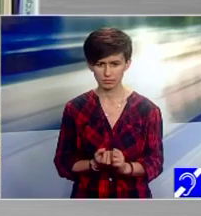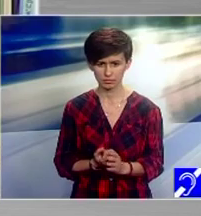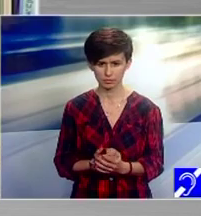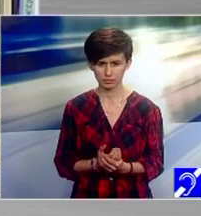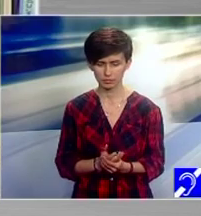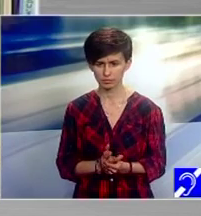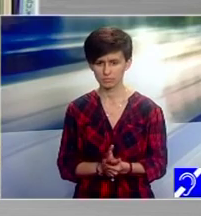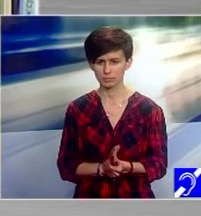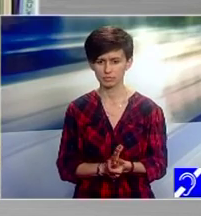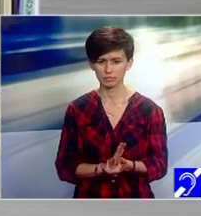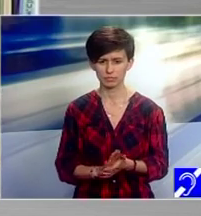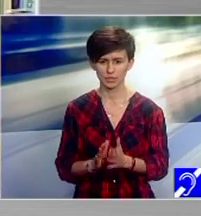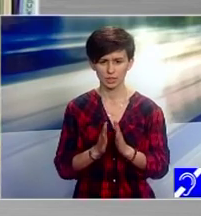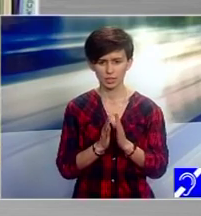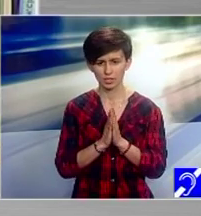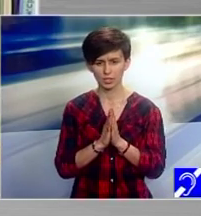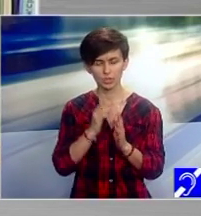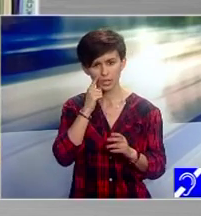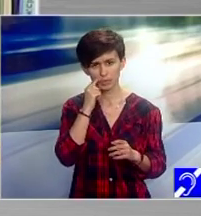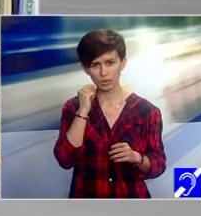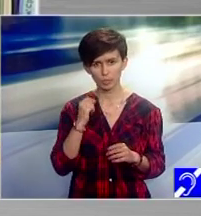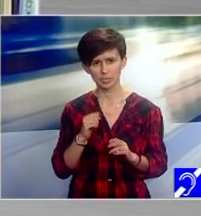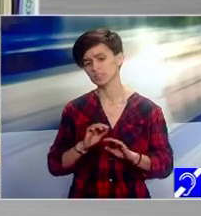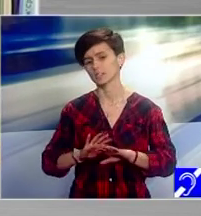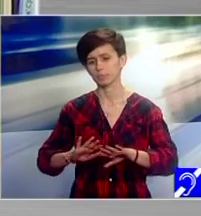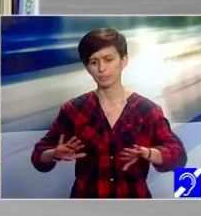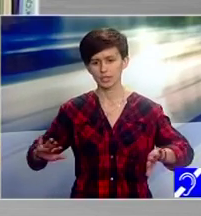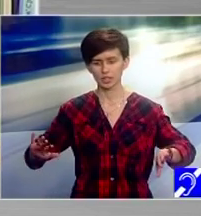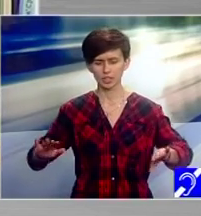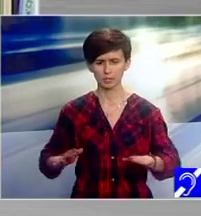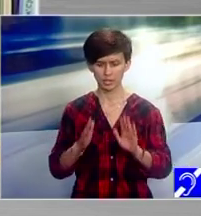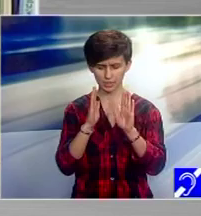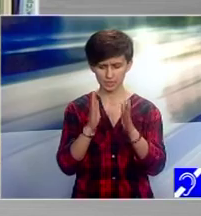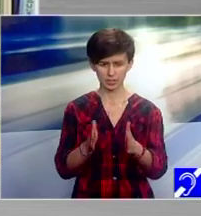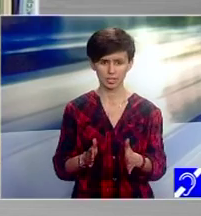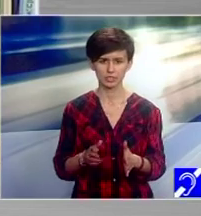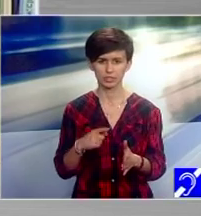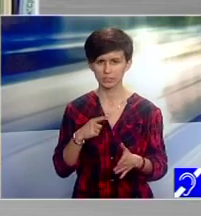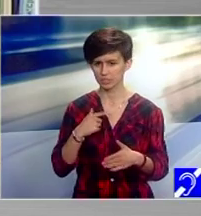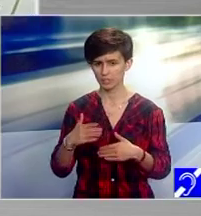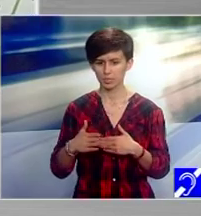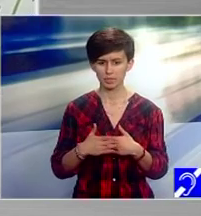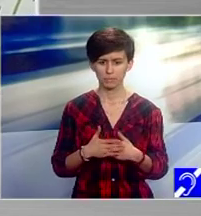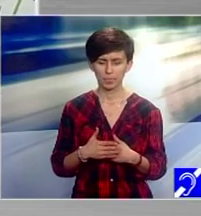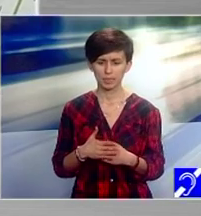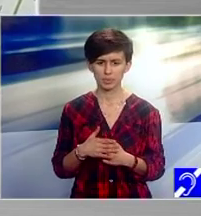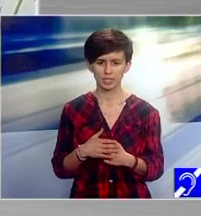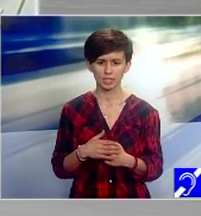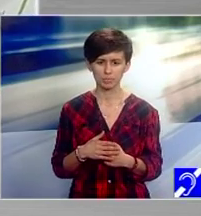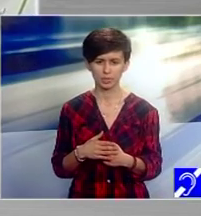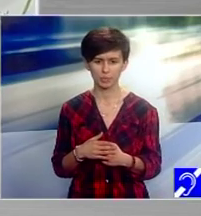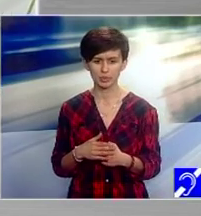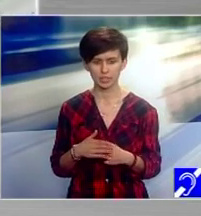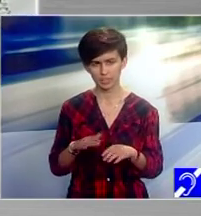artiști între scenă și corturi, să elibereze cât se poate de mult traseu, să stăm cât mai aproape de fie de corturi, fie